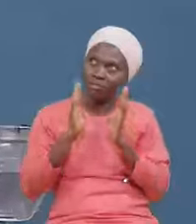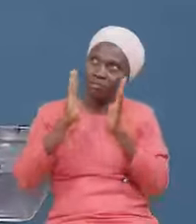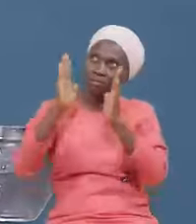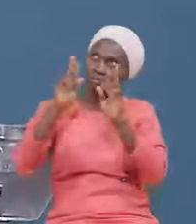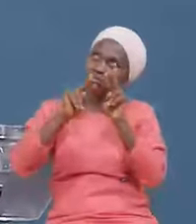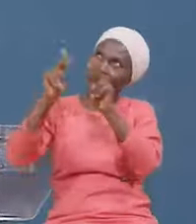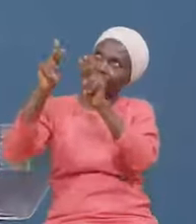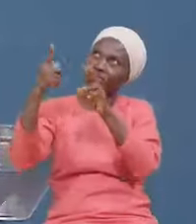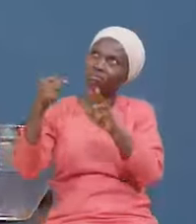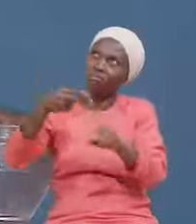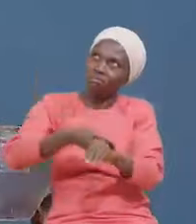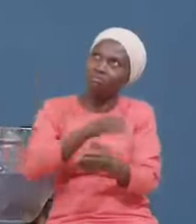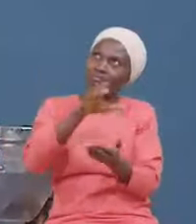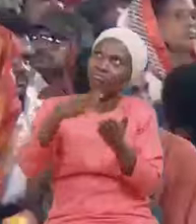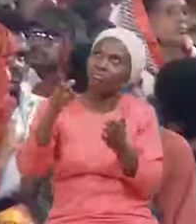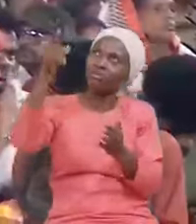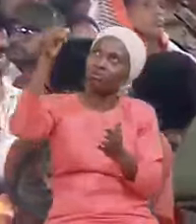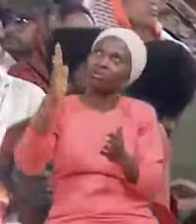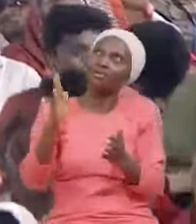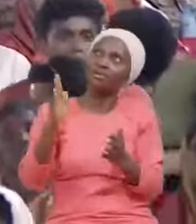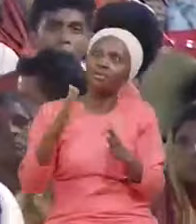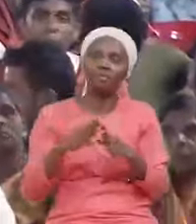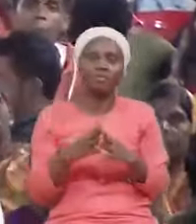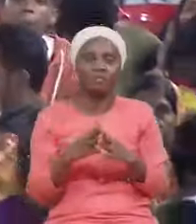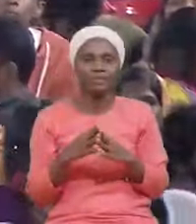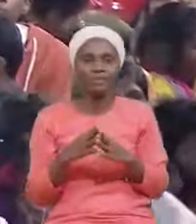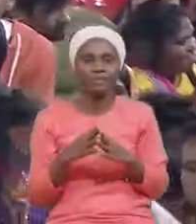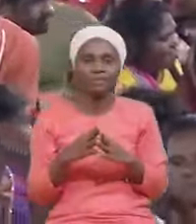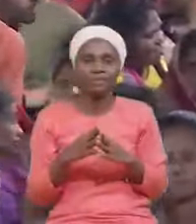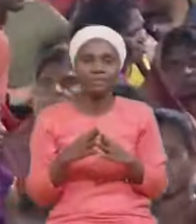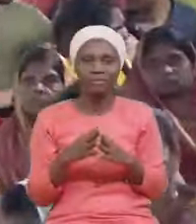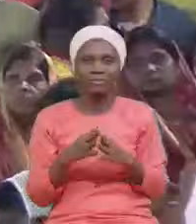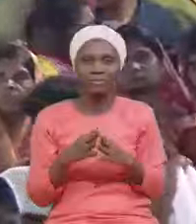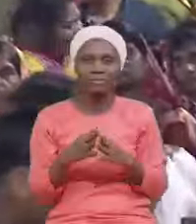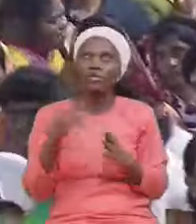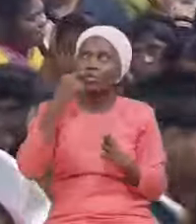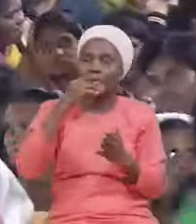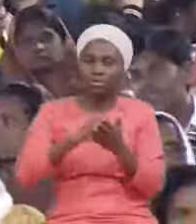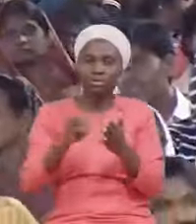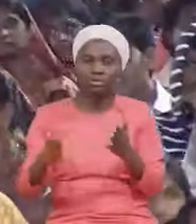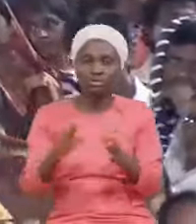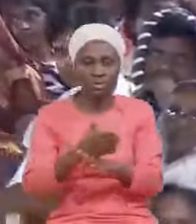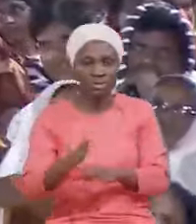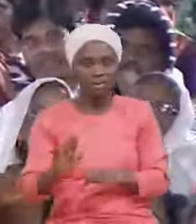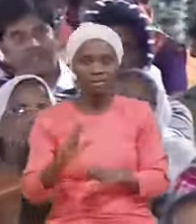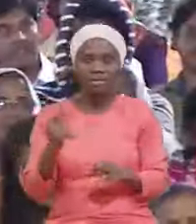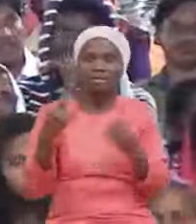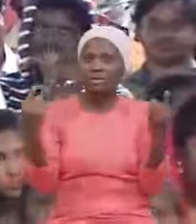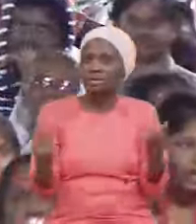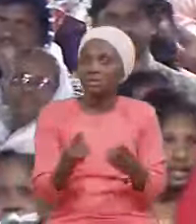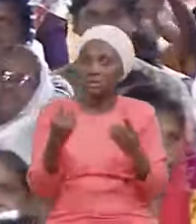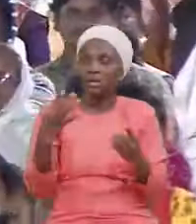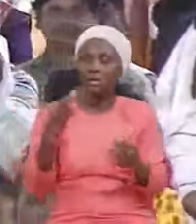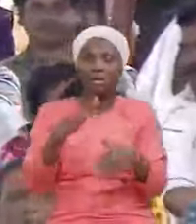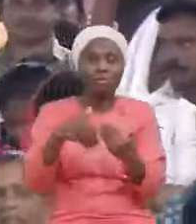Behold the lamb of God. ఇదిగో దేవుని గొర్రె పిల్ల. Takes away the sin of